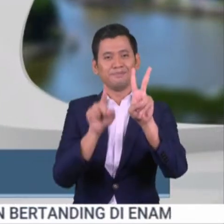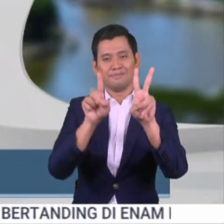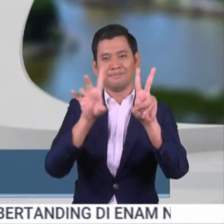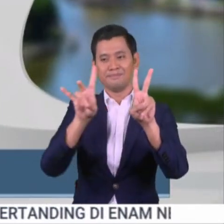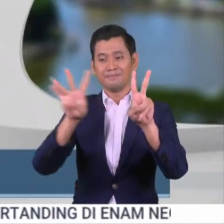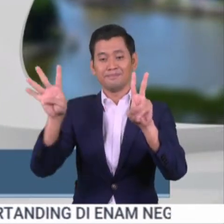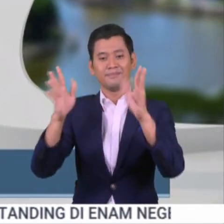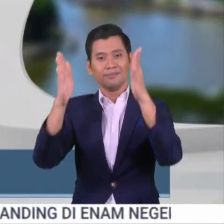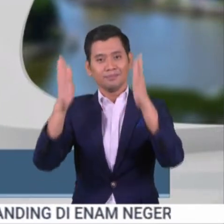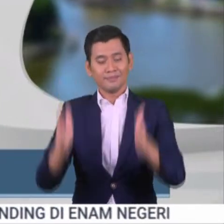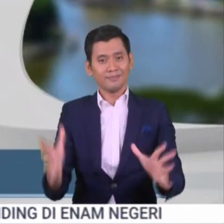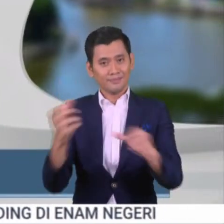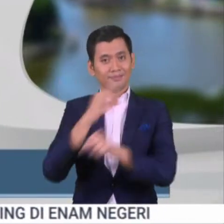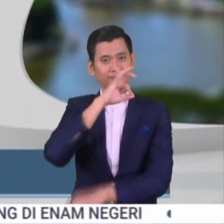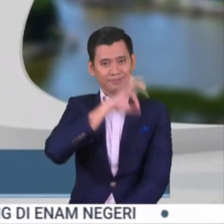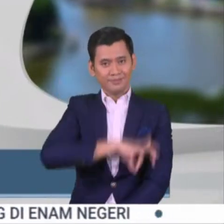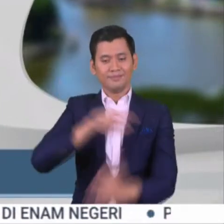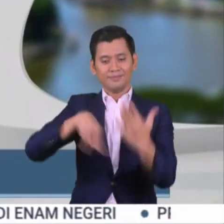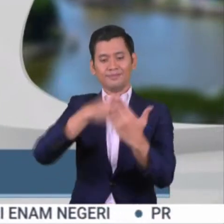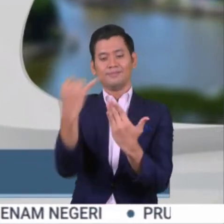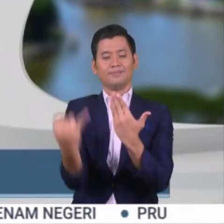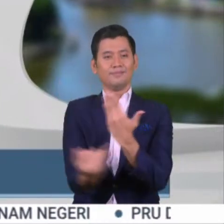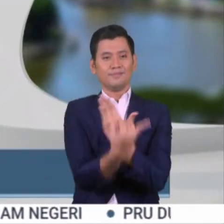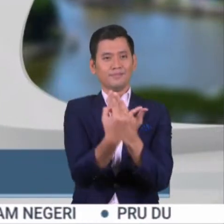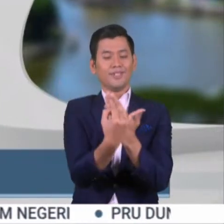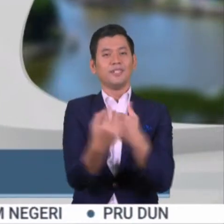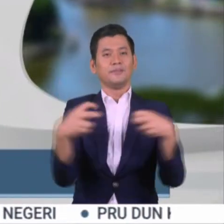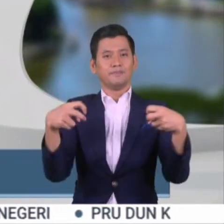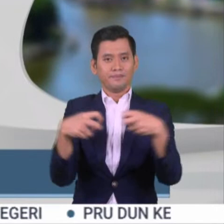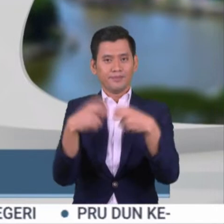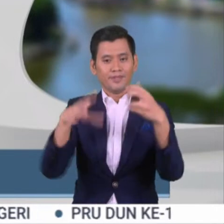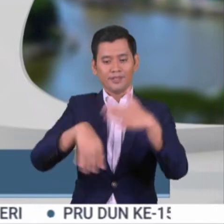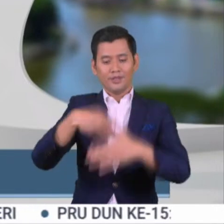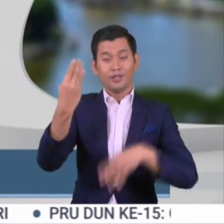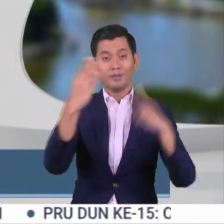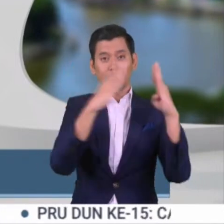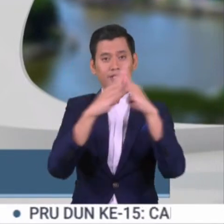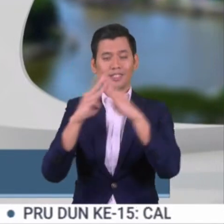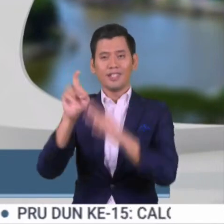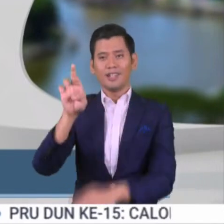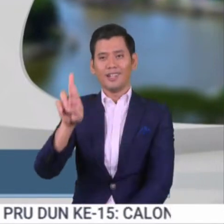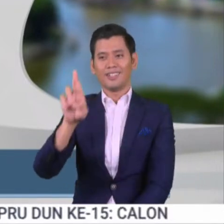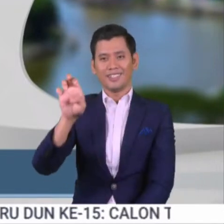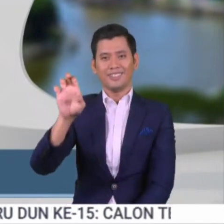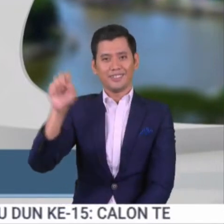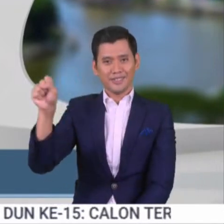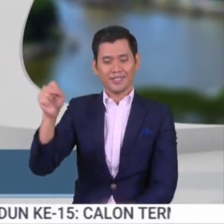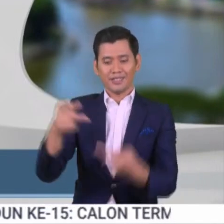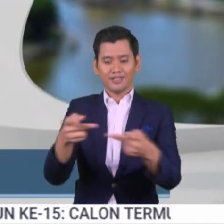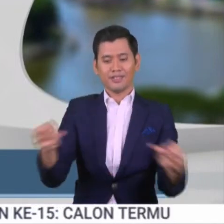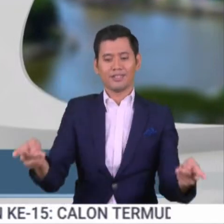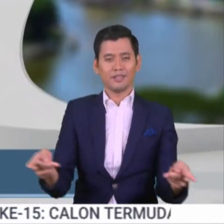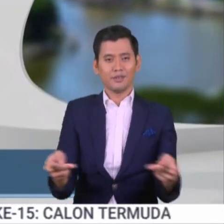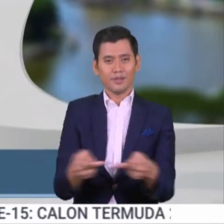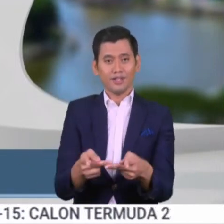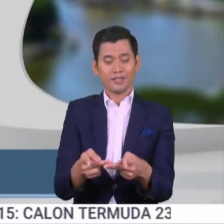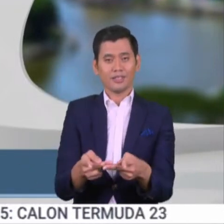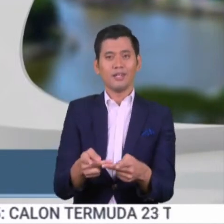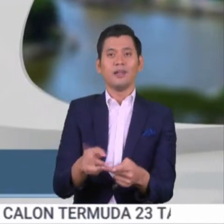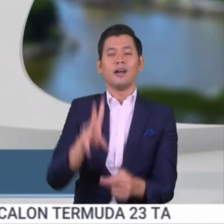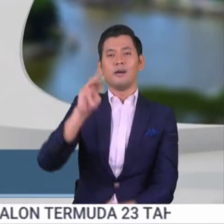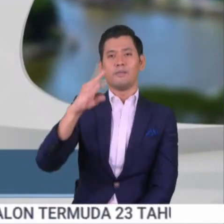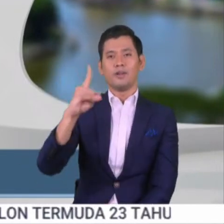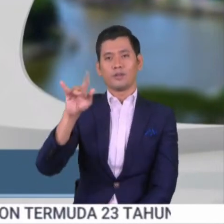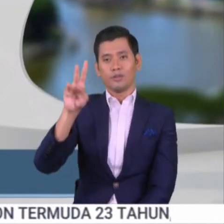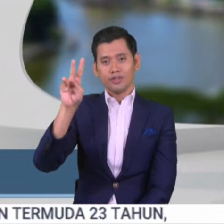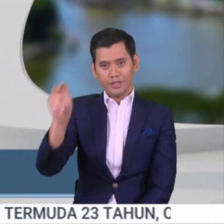2,174 orang telah menerima manfaat daripada projek bekalan elektrik luar bandar RES di kawasan Dewan Undangan Negeri Dun Marudik